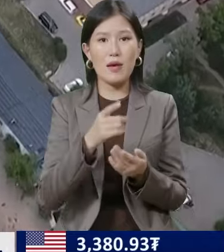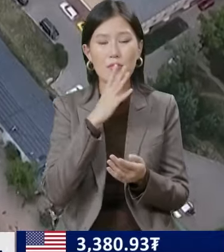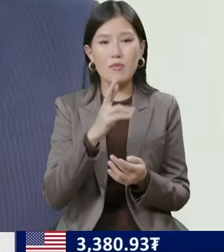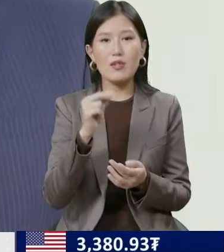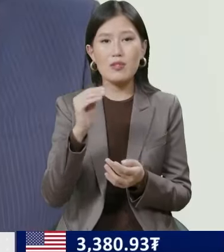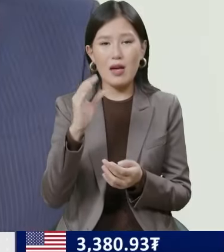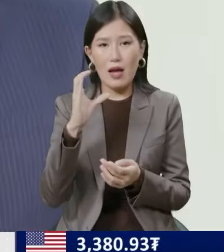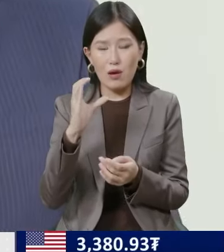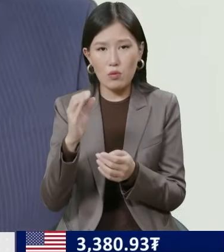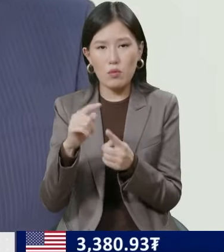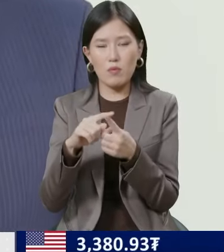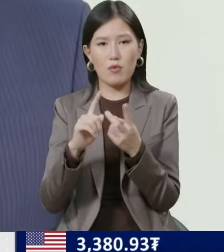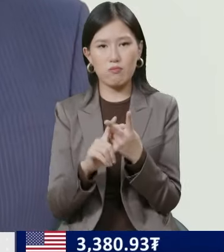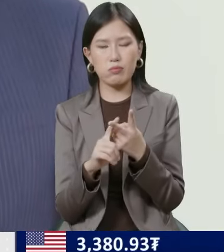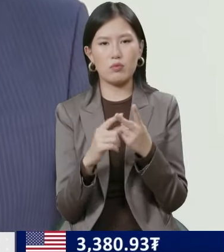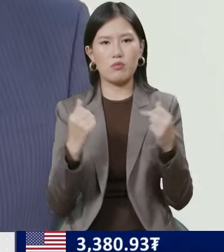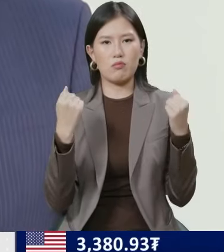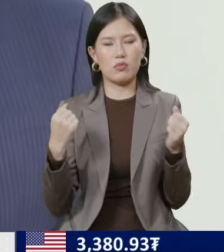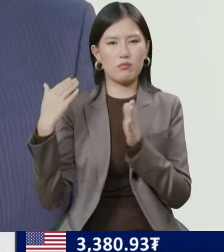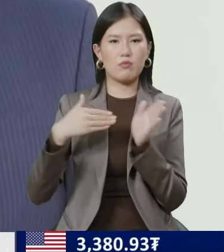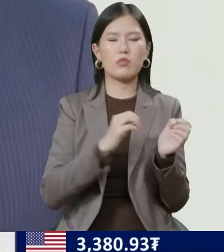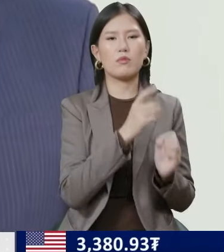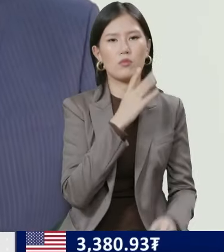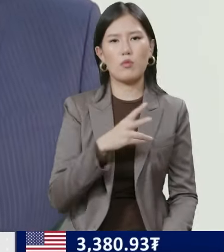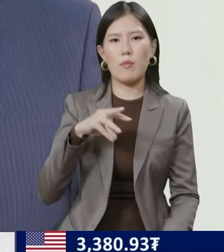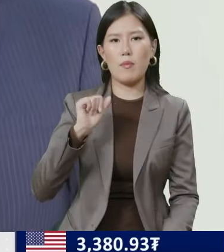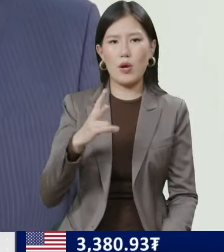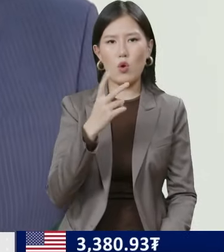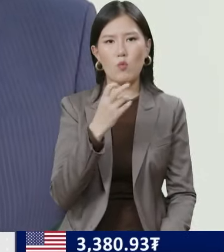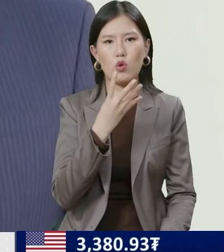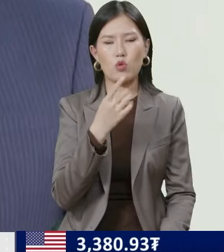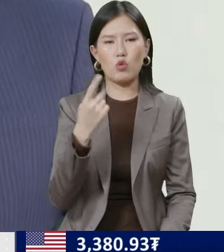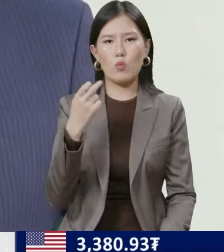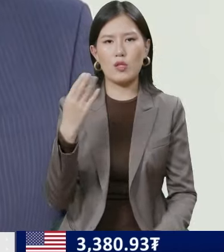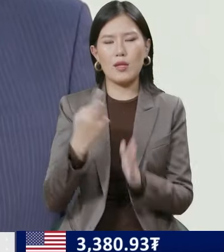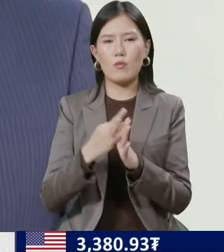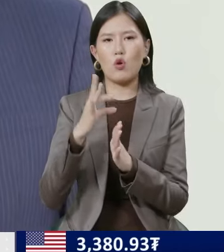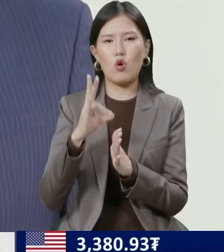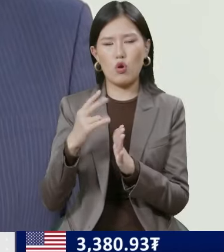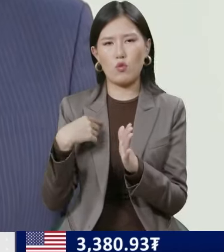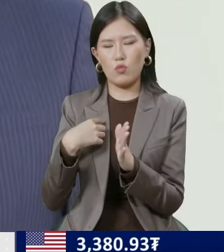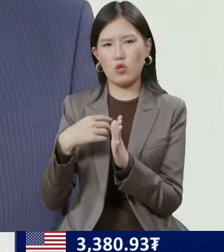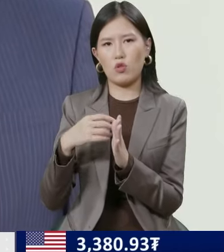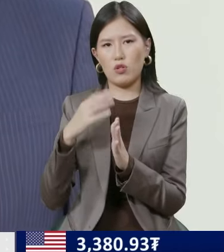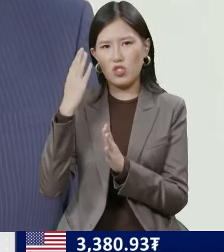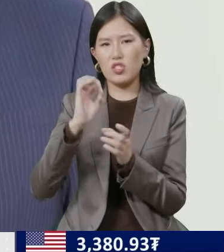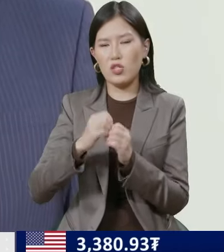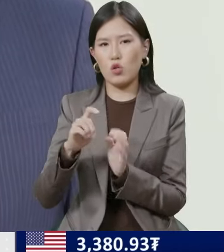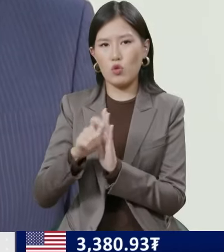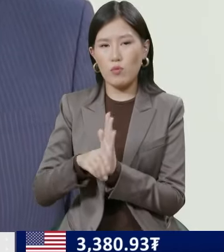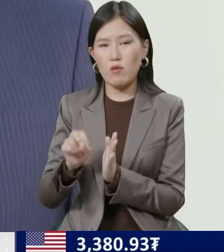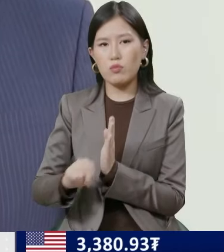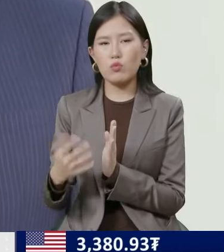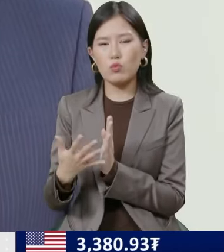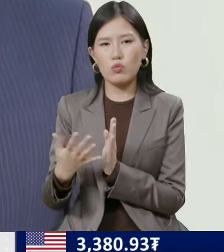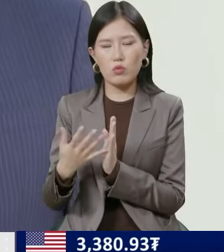юм. Нийслэлийн Монгол Ардын намын 2024-28 оны мөрийн хөтөлбөрт томоохон зорилтуудын нэг бол их